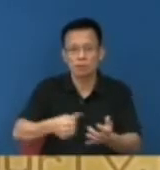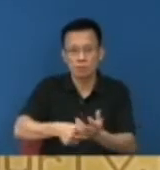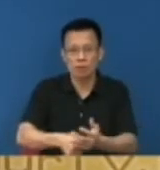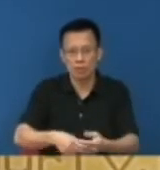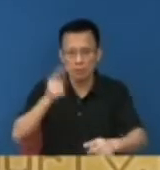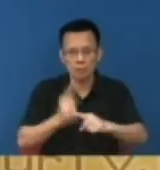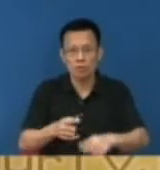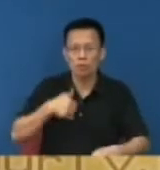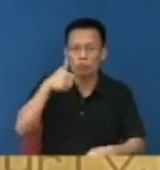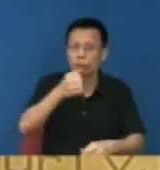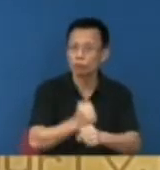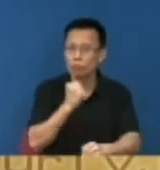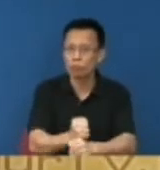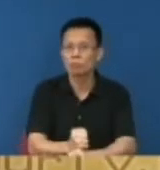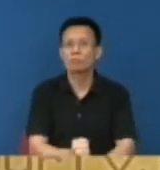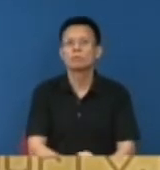嘛，